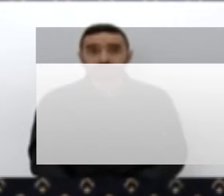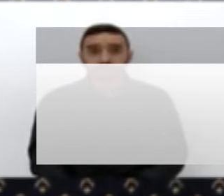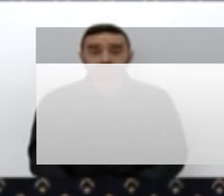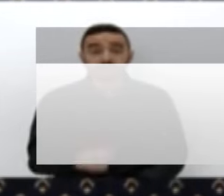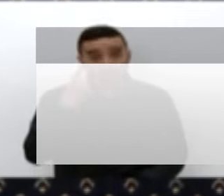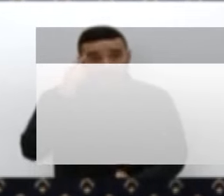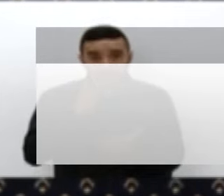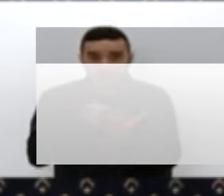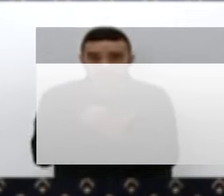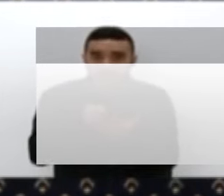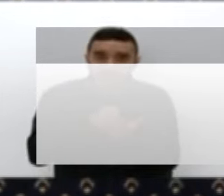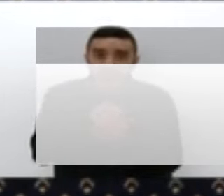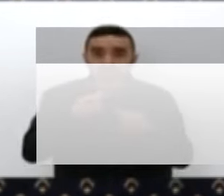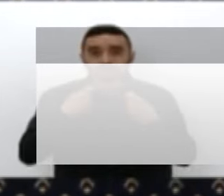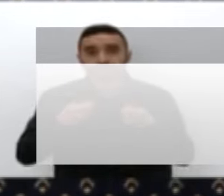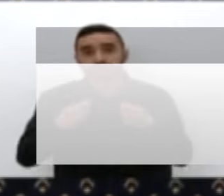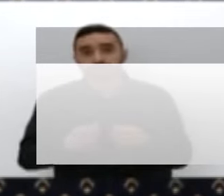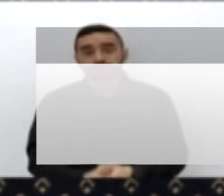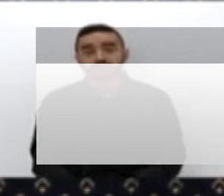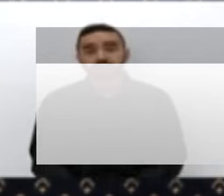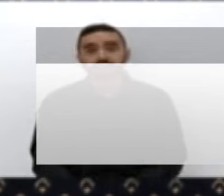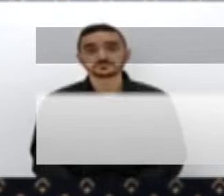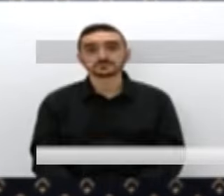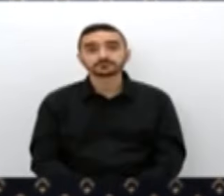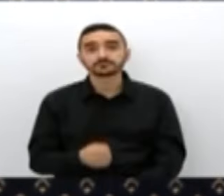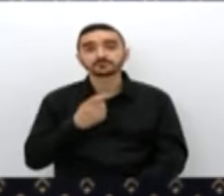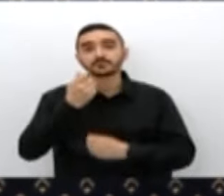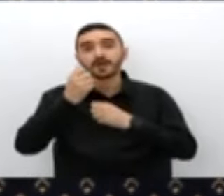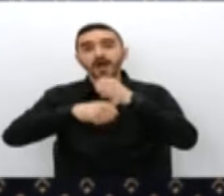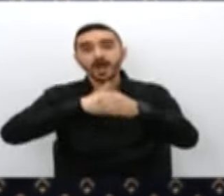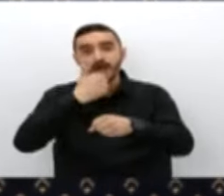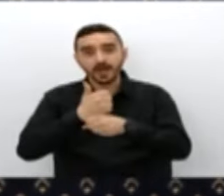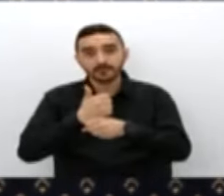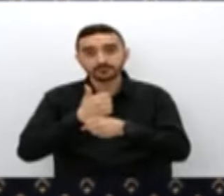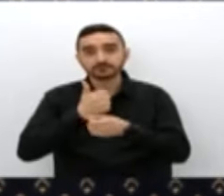النفقات نفقات المال العام الذي وضع في خدمه الطالب